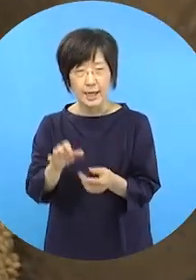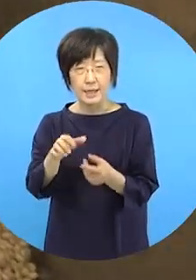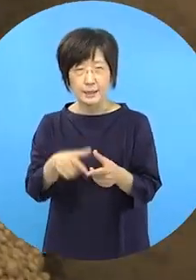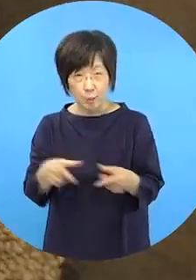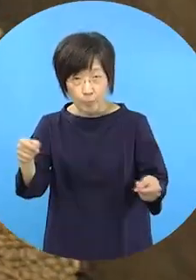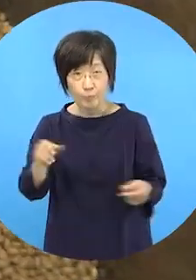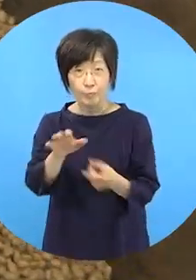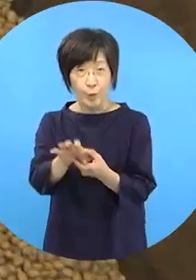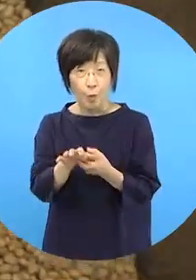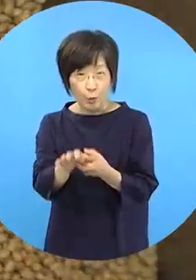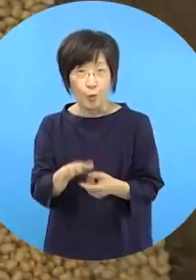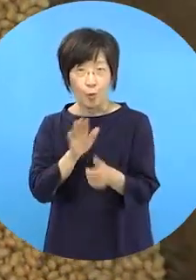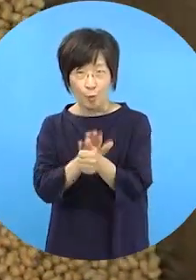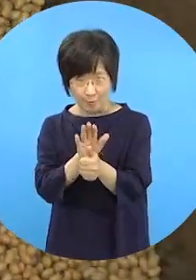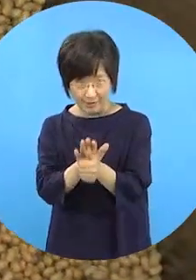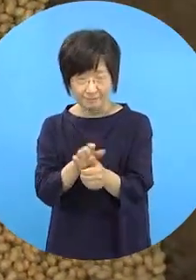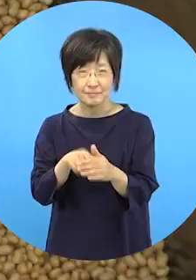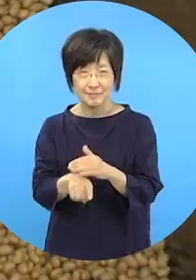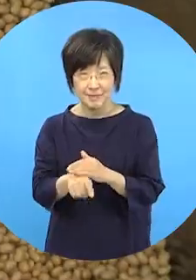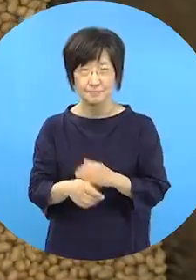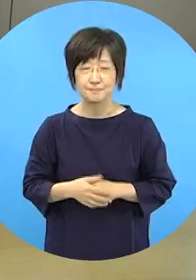援しています。